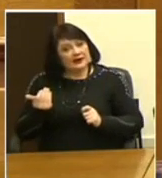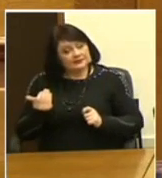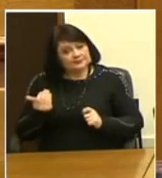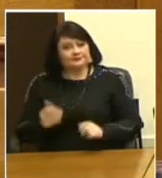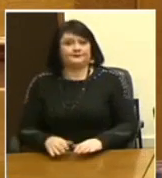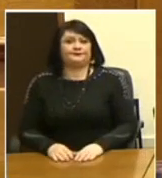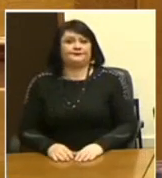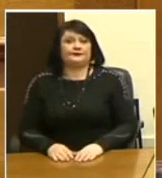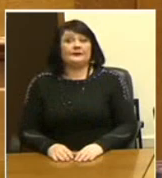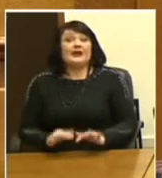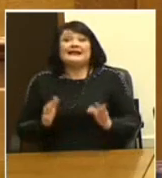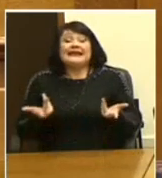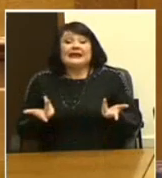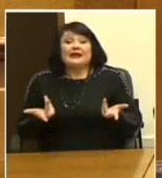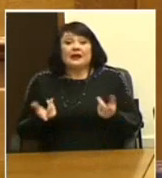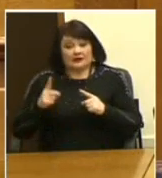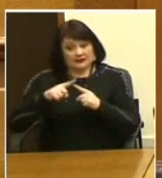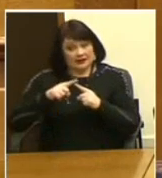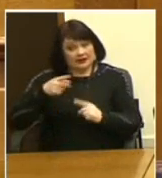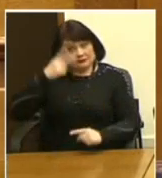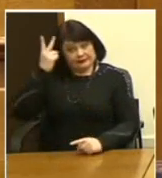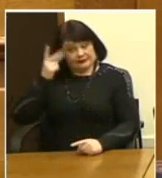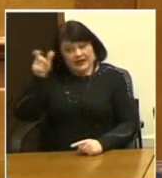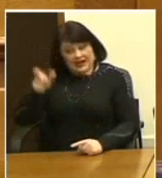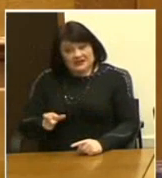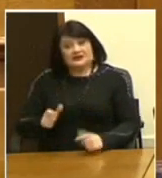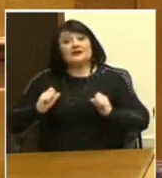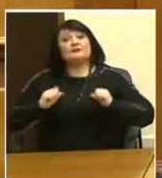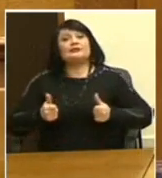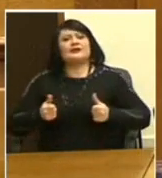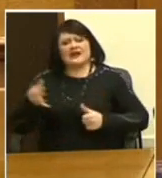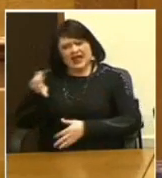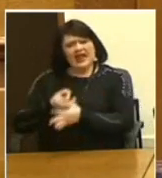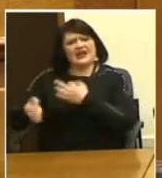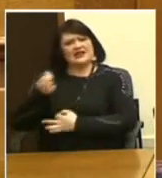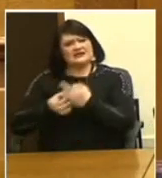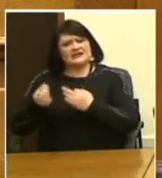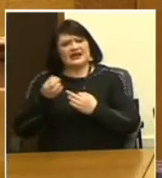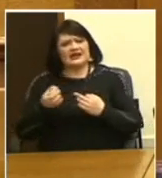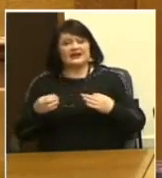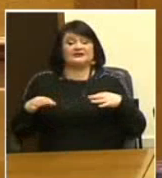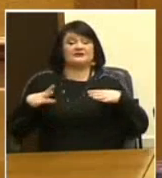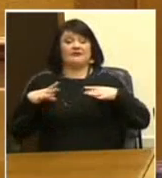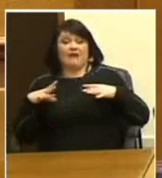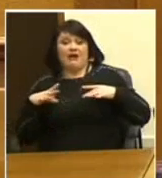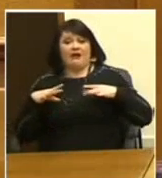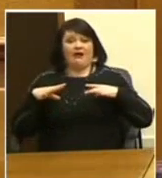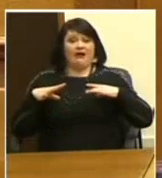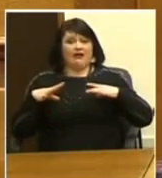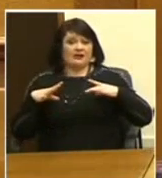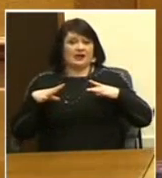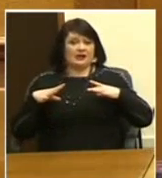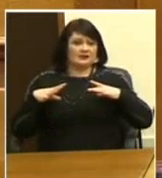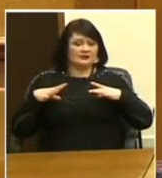αυθαιρεσία. Εσείς που δεν τολμήσατε, παρά το γεγονός ότι διαρκώς παριστάνατε τον κόκορα, δεν τολμήσατε